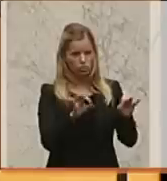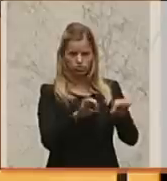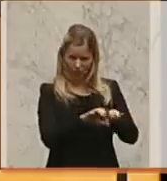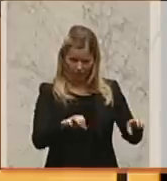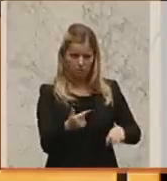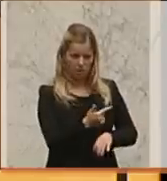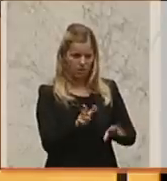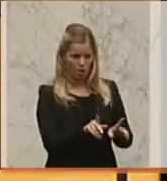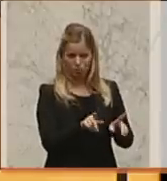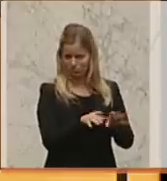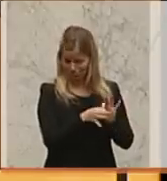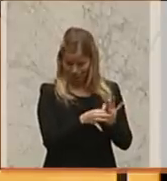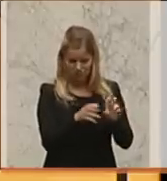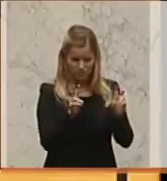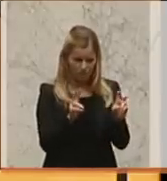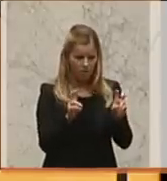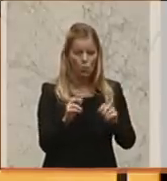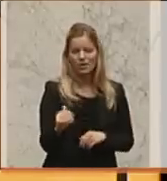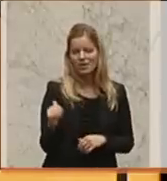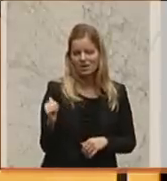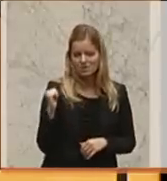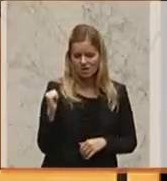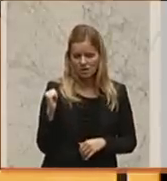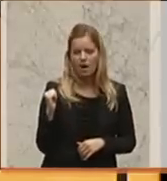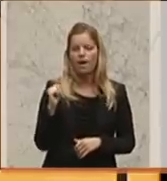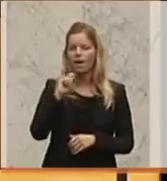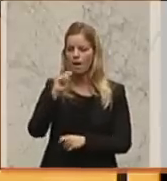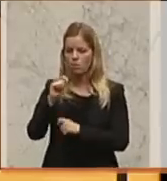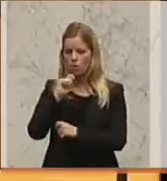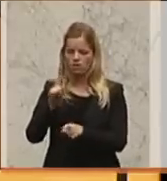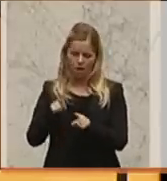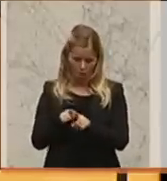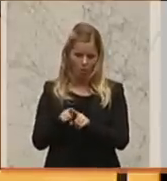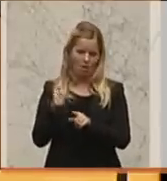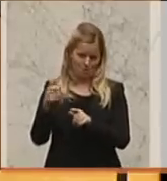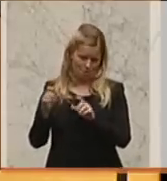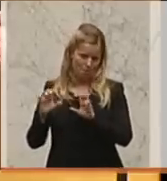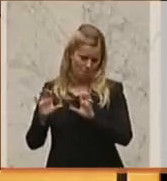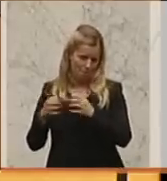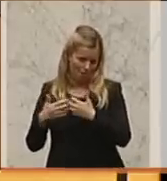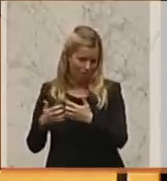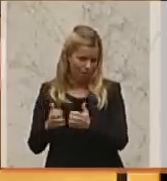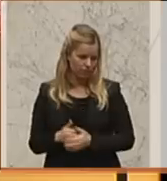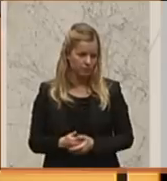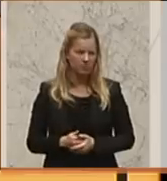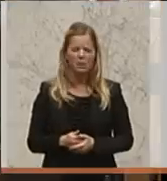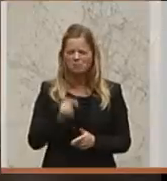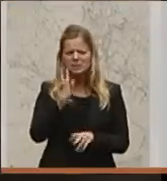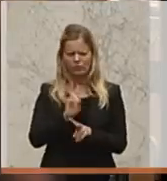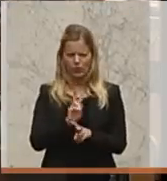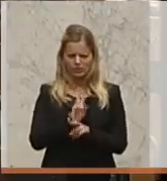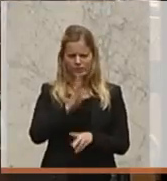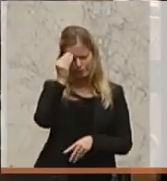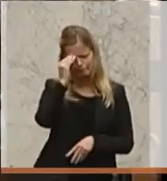und ebenso ein Beitrag gestern im Report. Also ich würde da schon ein bisschen vorsichtig sein. Sehen wir, Herr